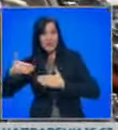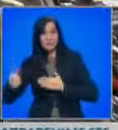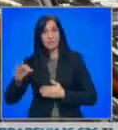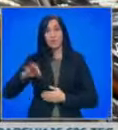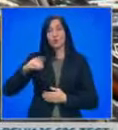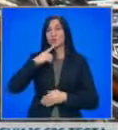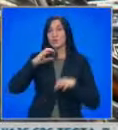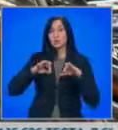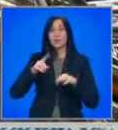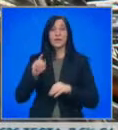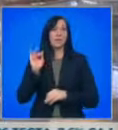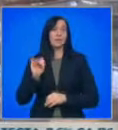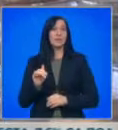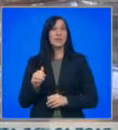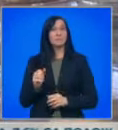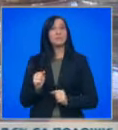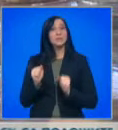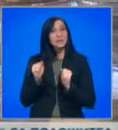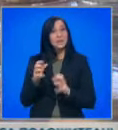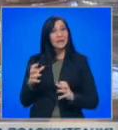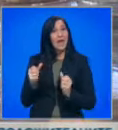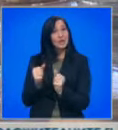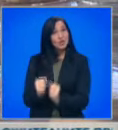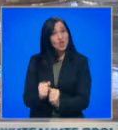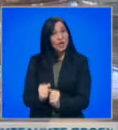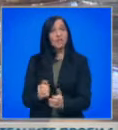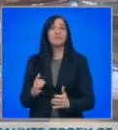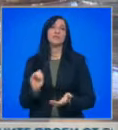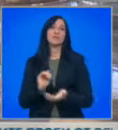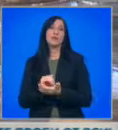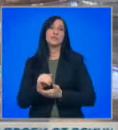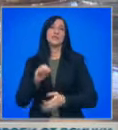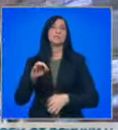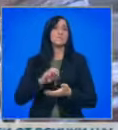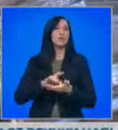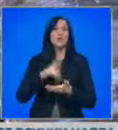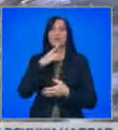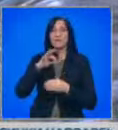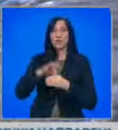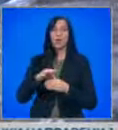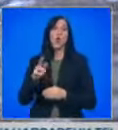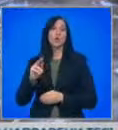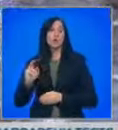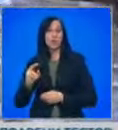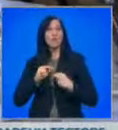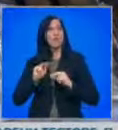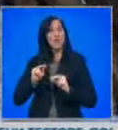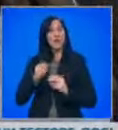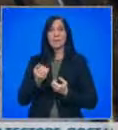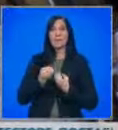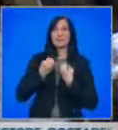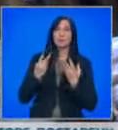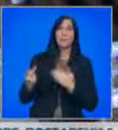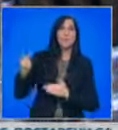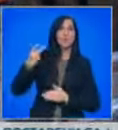за гласуване трябва да бъдат задържани в склада с машините за вота. От Централната избирателна комисия увериха, че няма възможност за повторно